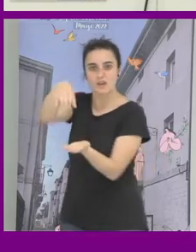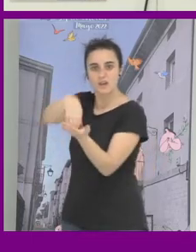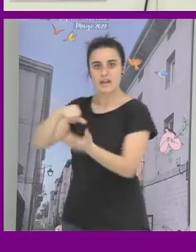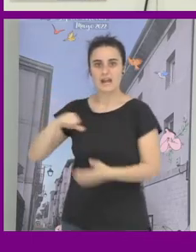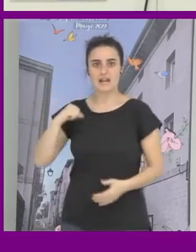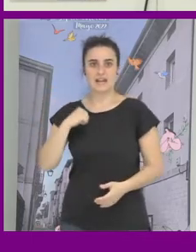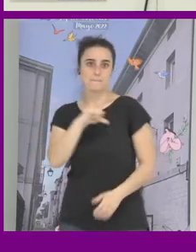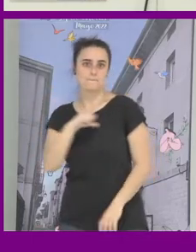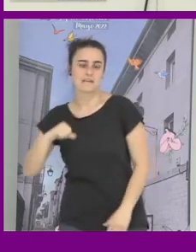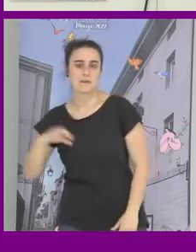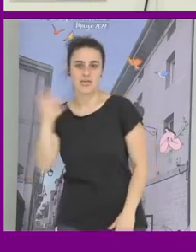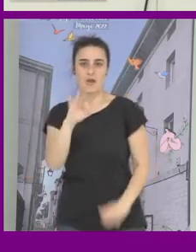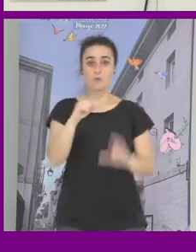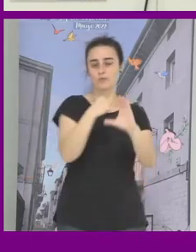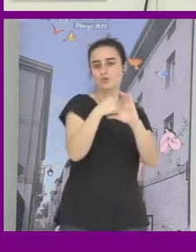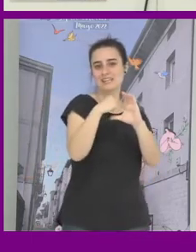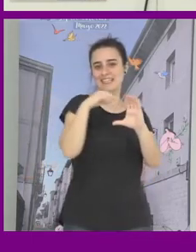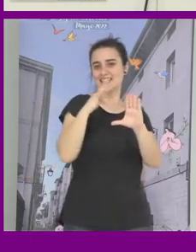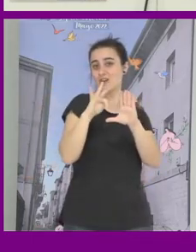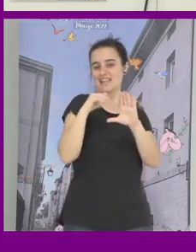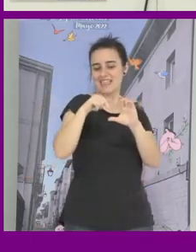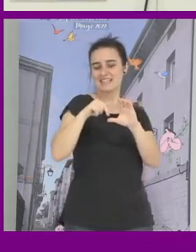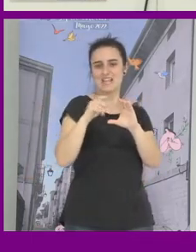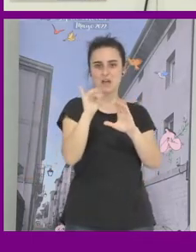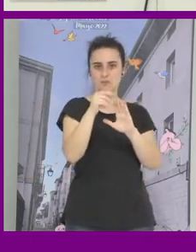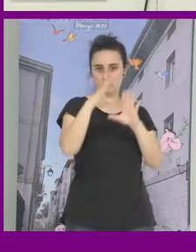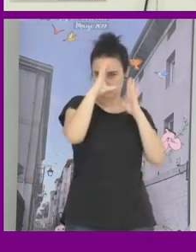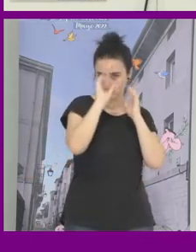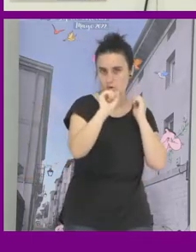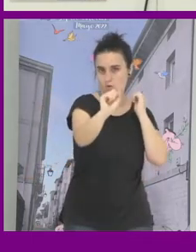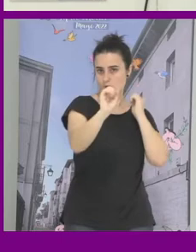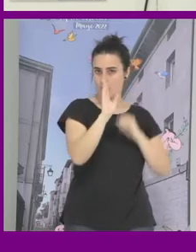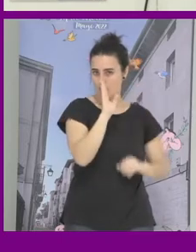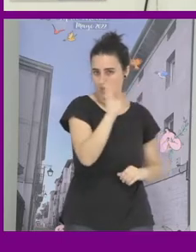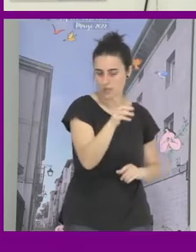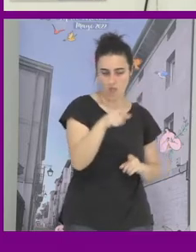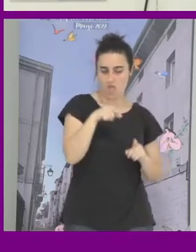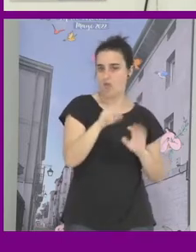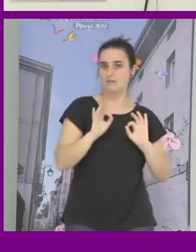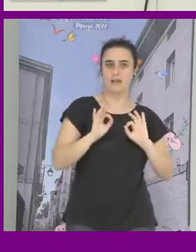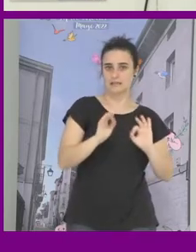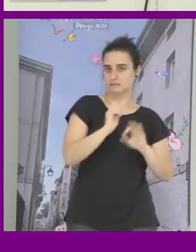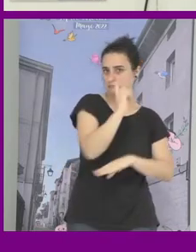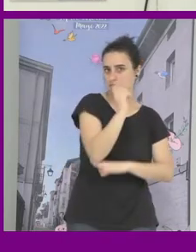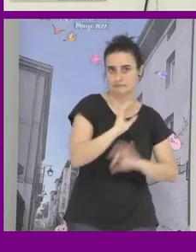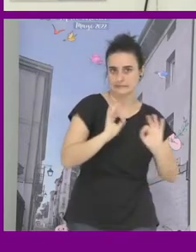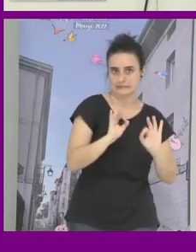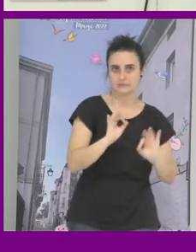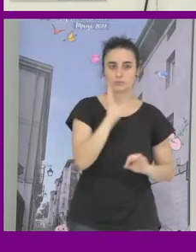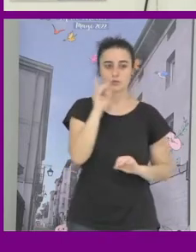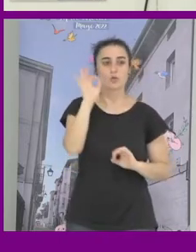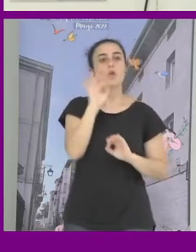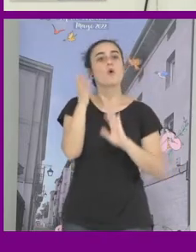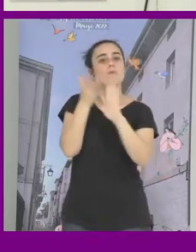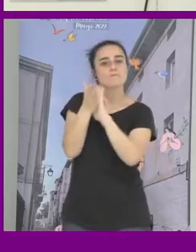Eta osakidetzan baldin bada, ba, protokolo oso heteroarautu eta zurrunekin, ez? Gero hori azalduko dut